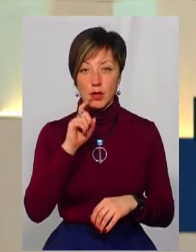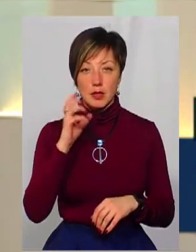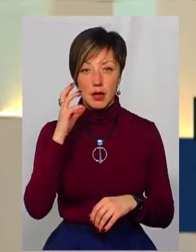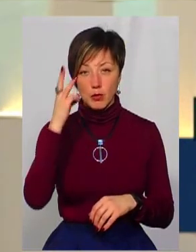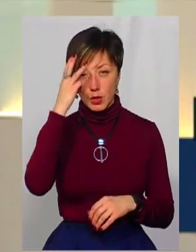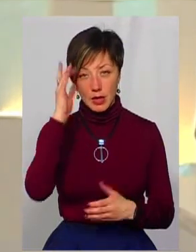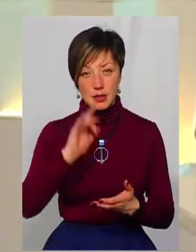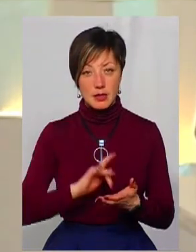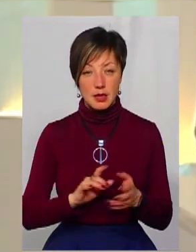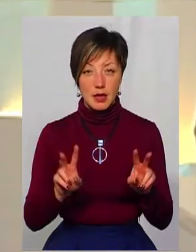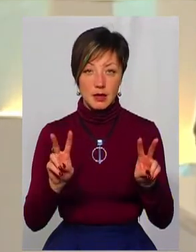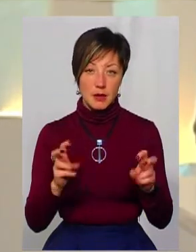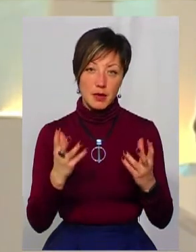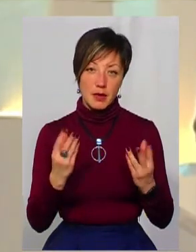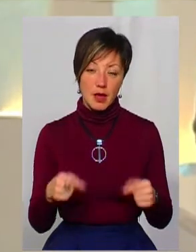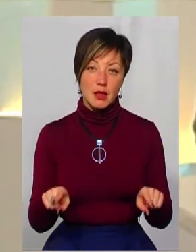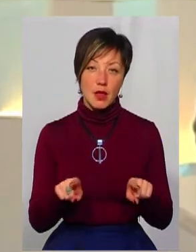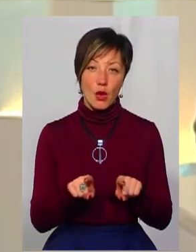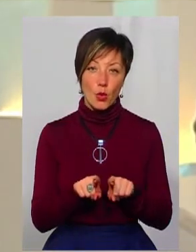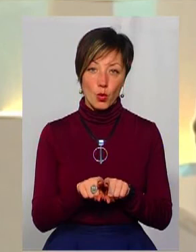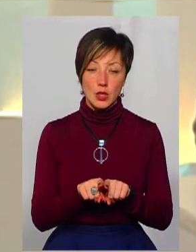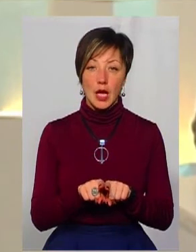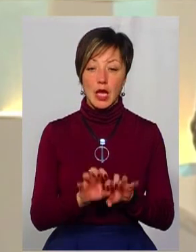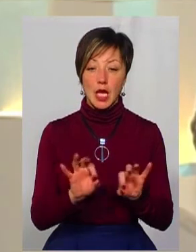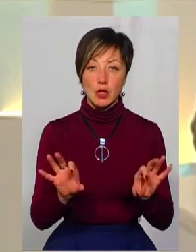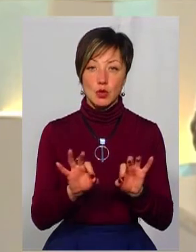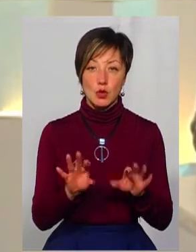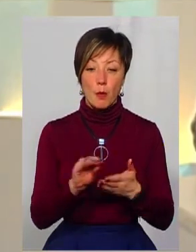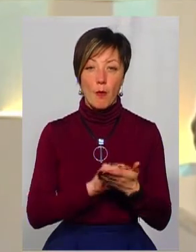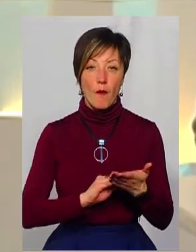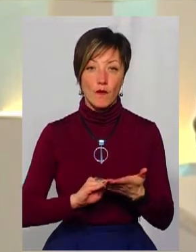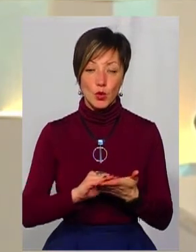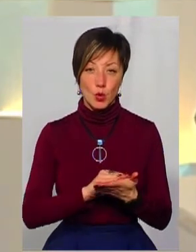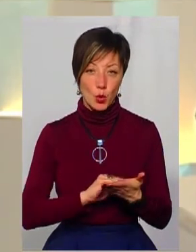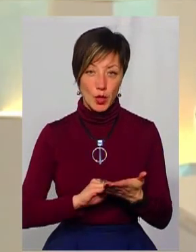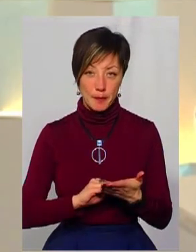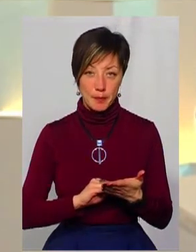радіо «Поділля Центр». «Тема дня» також транслюється у повторі.